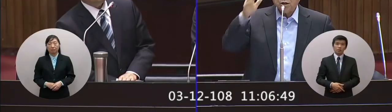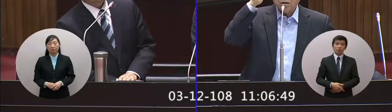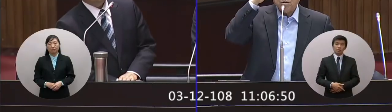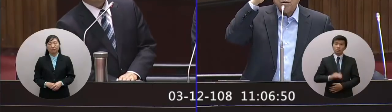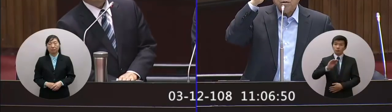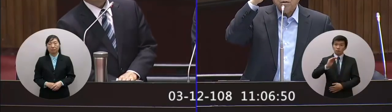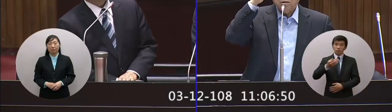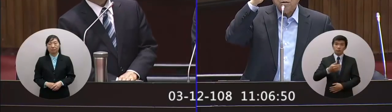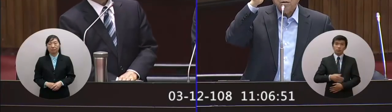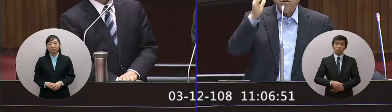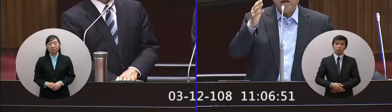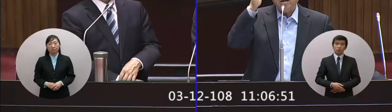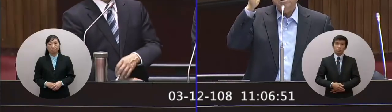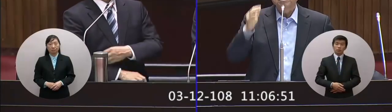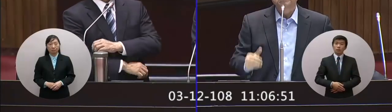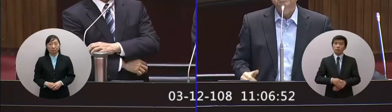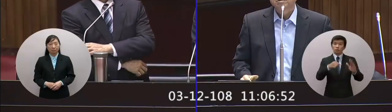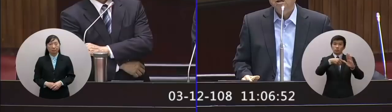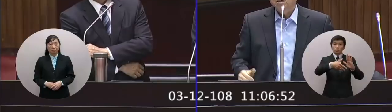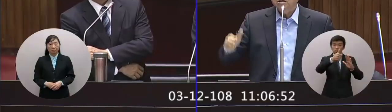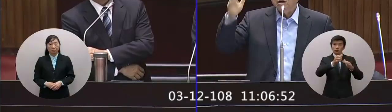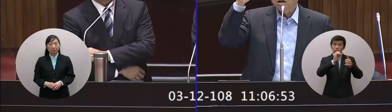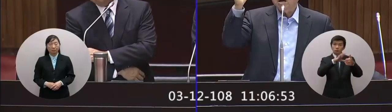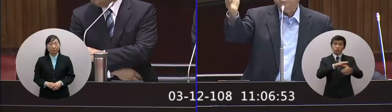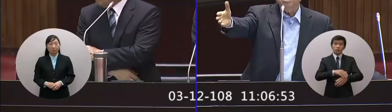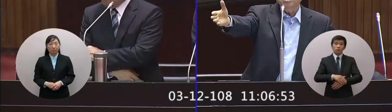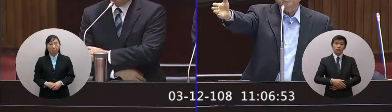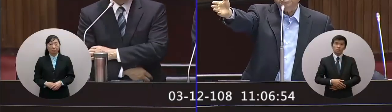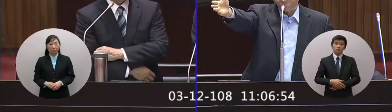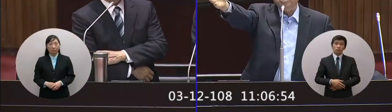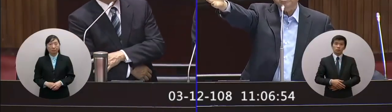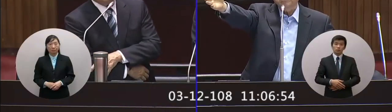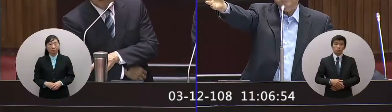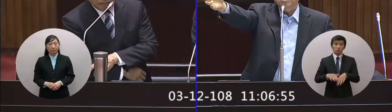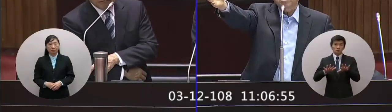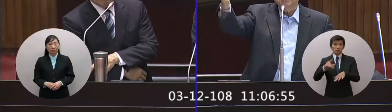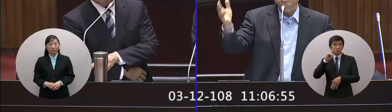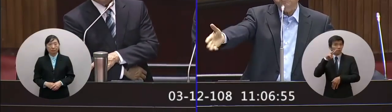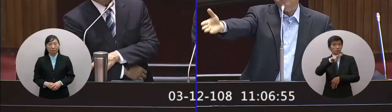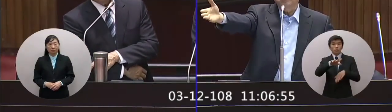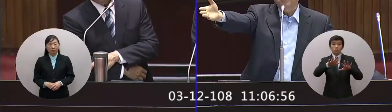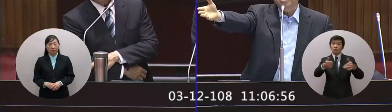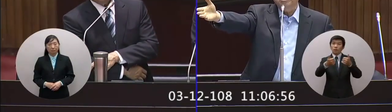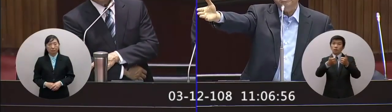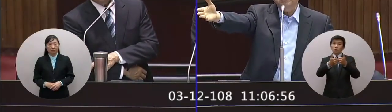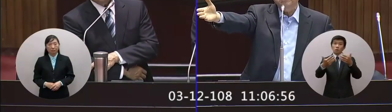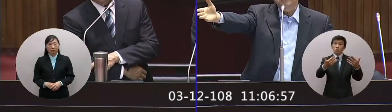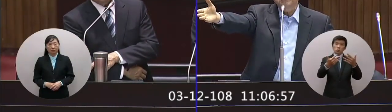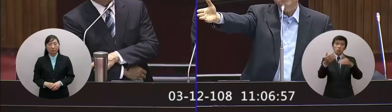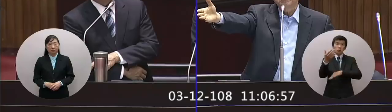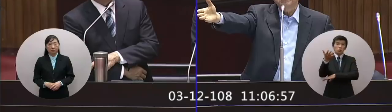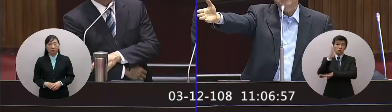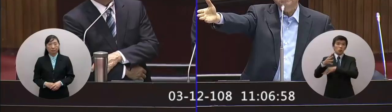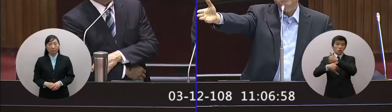了。可是院长，你今天看看我们今天的质询，科技政委有没有列席？